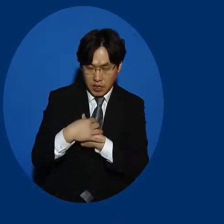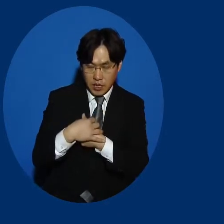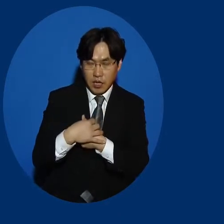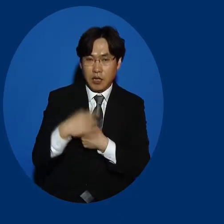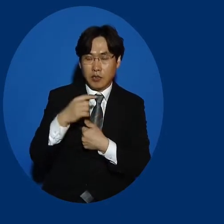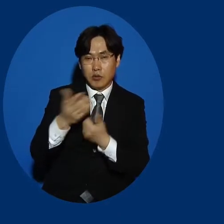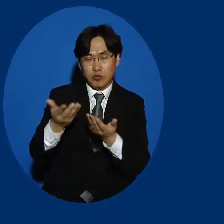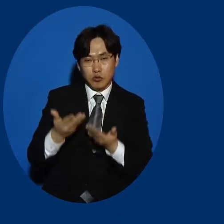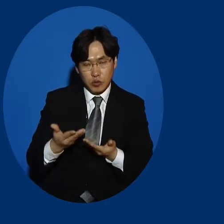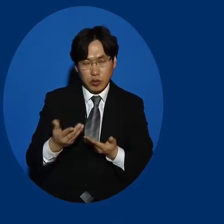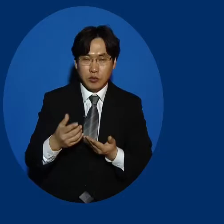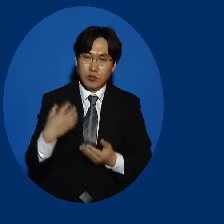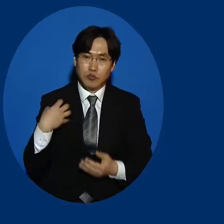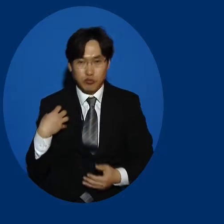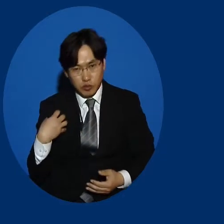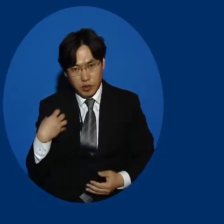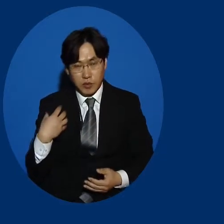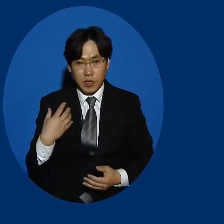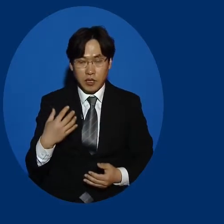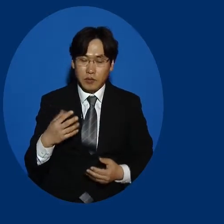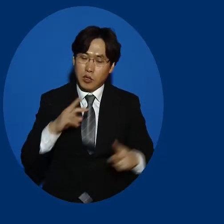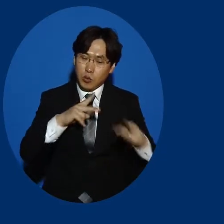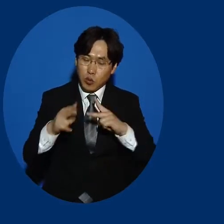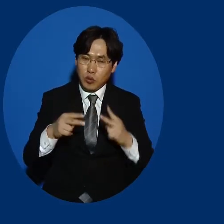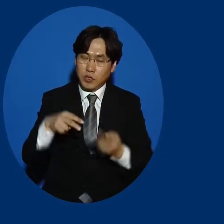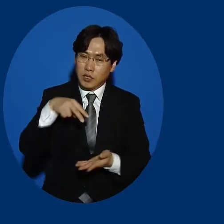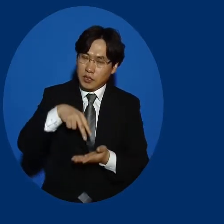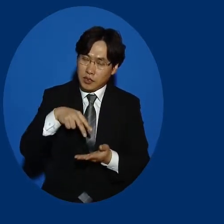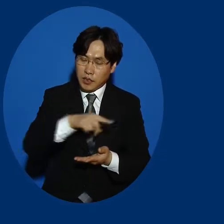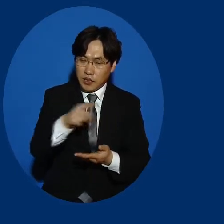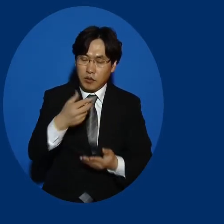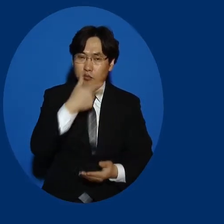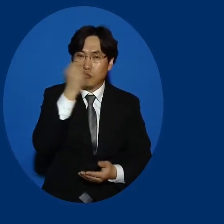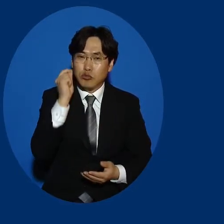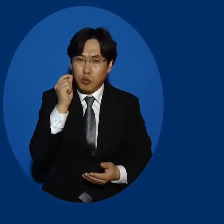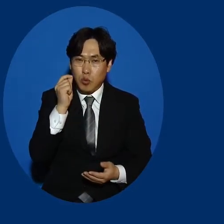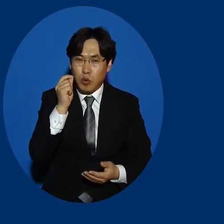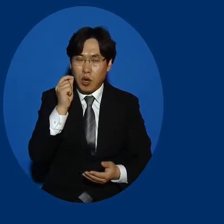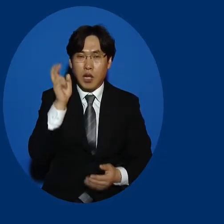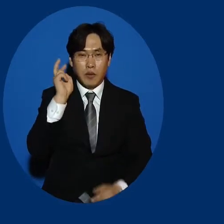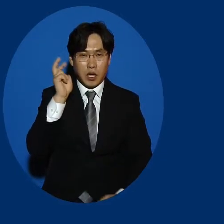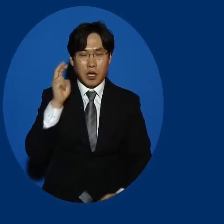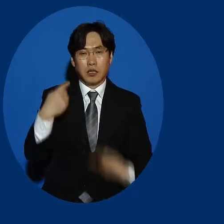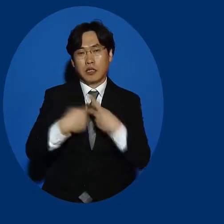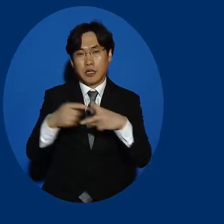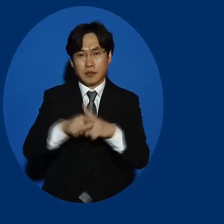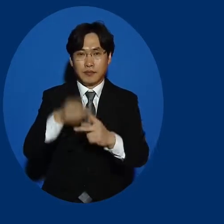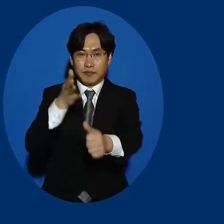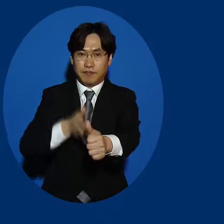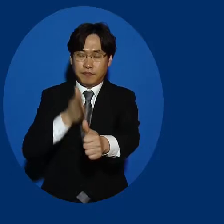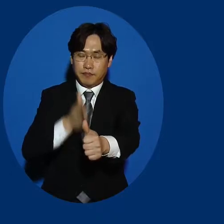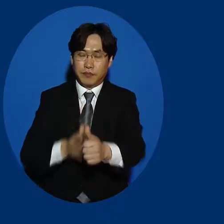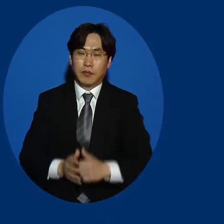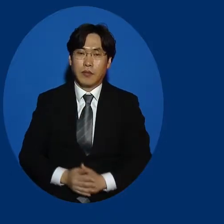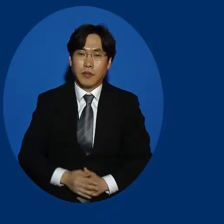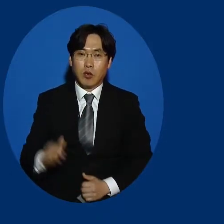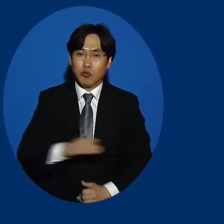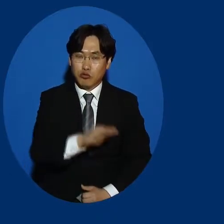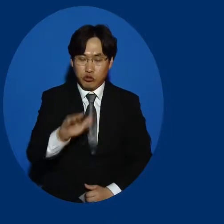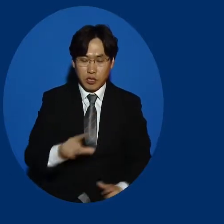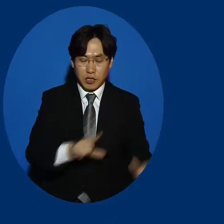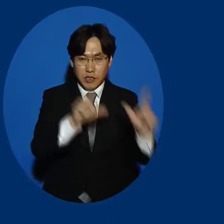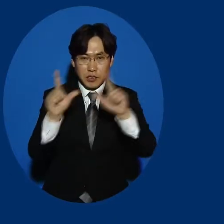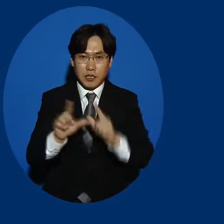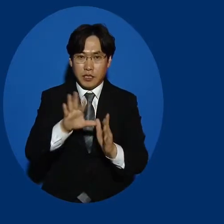되었습니다. 분명 토론자로서 부족한 점이 많을 것입니다. 이 점 미리 양해 구합니다. 우리가